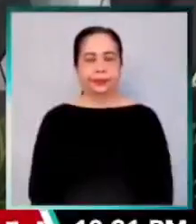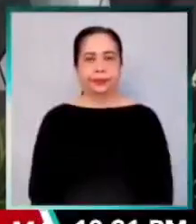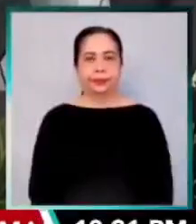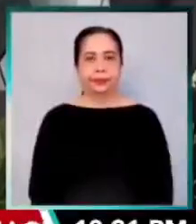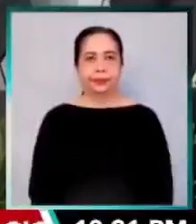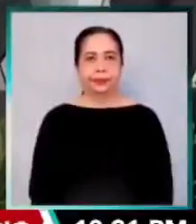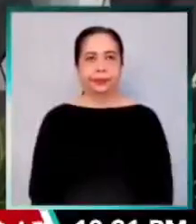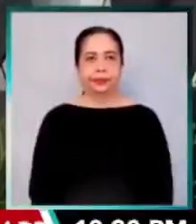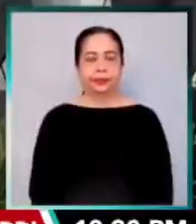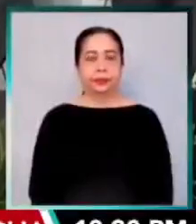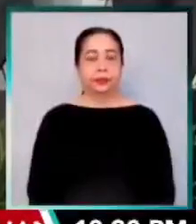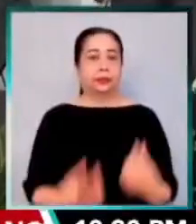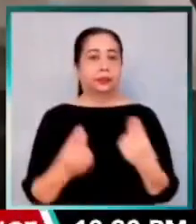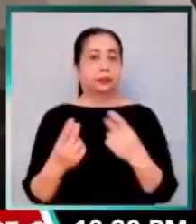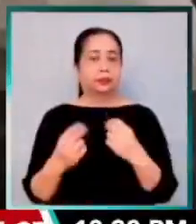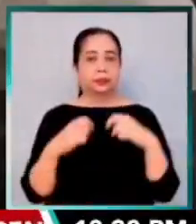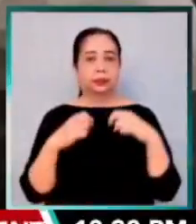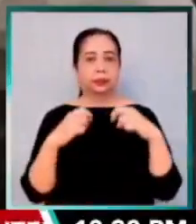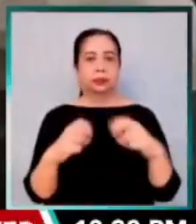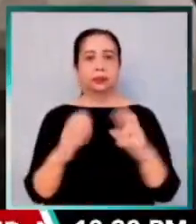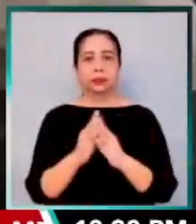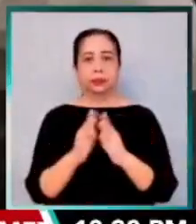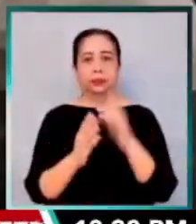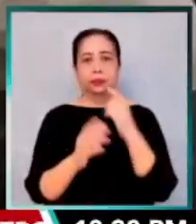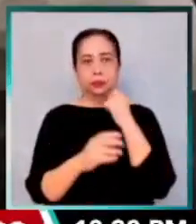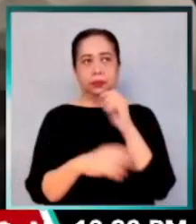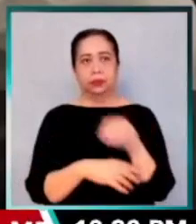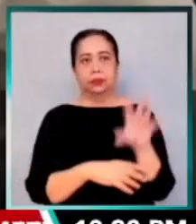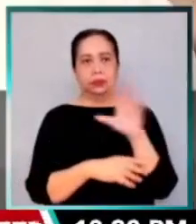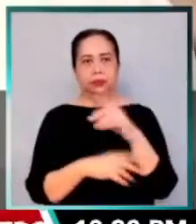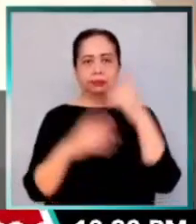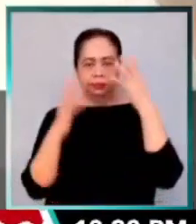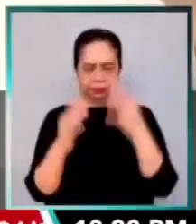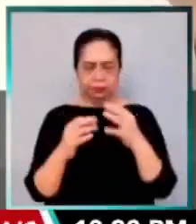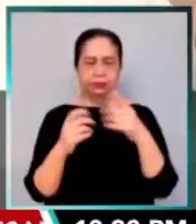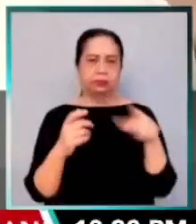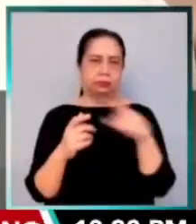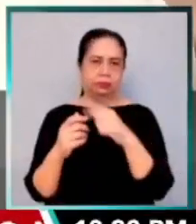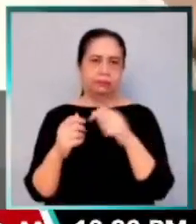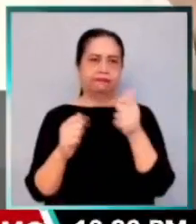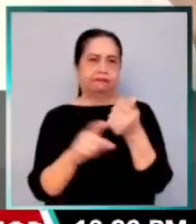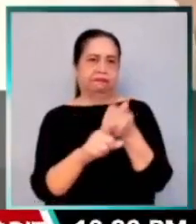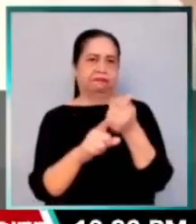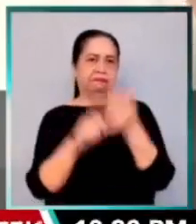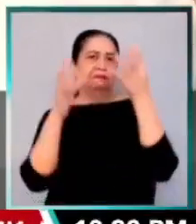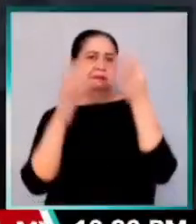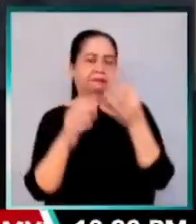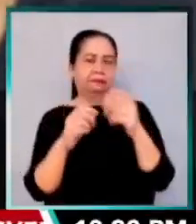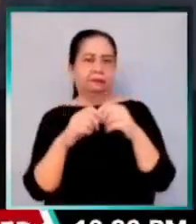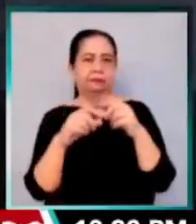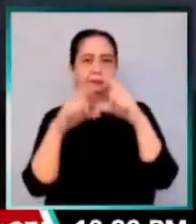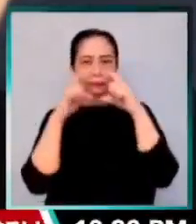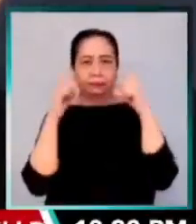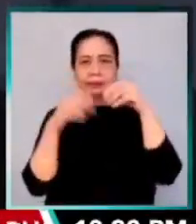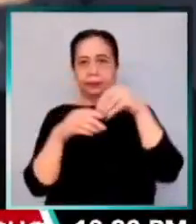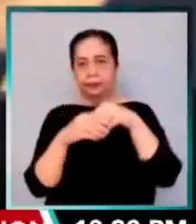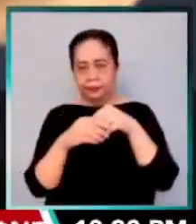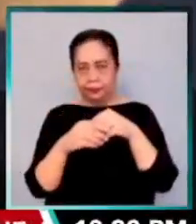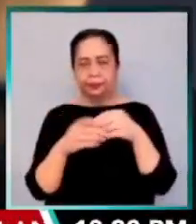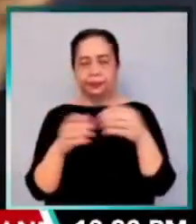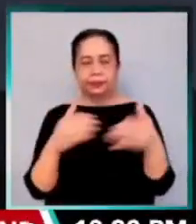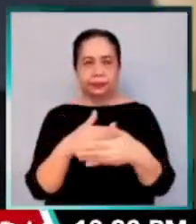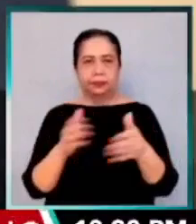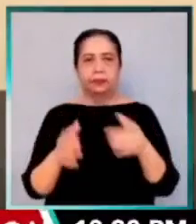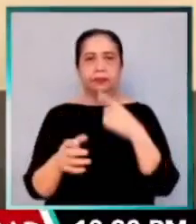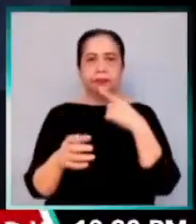Sa isinagawang cabinet meeting kaninang umaga, napagkasundo ang panahon na para gawin na rin voluntaryo ang pagsusot ng mask indoors. Ayon kay Tourism Secretary